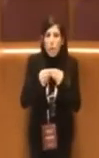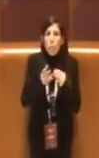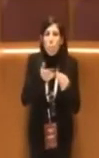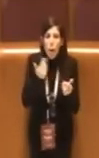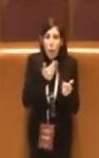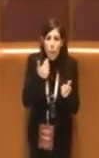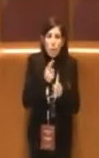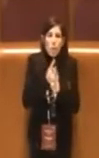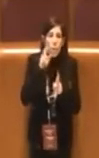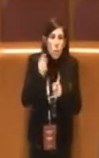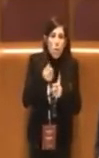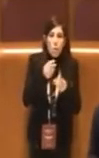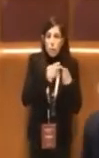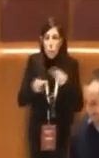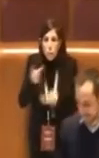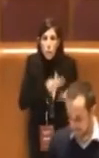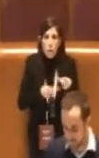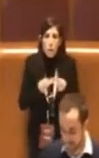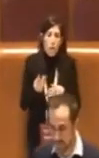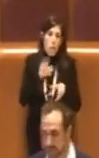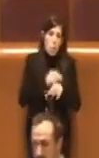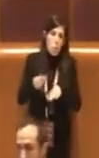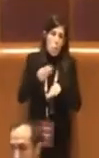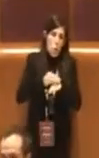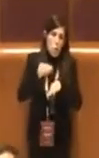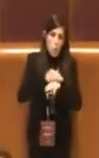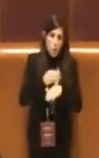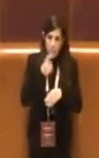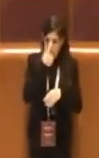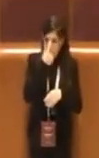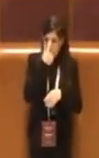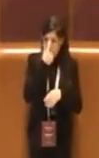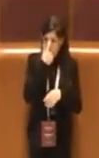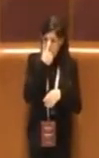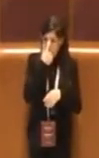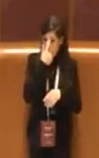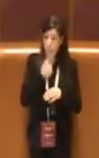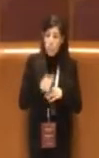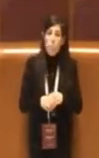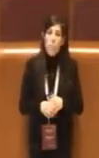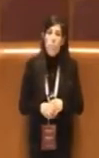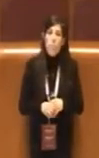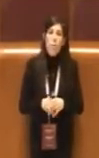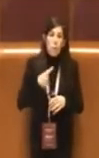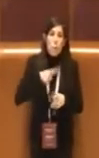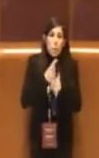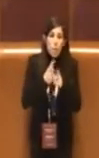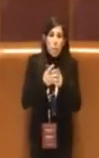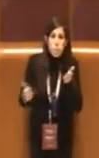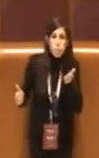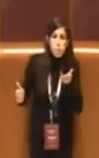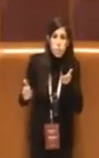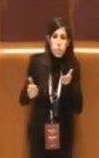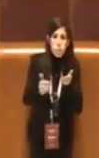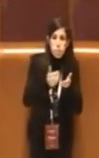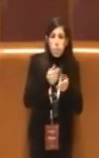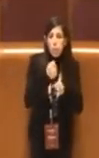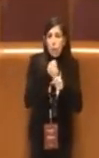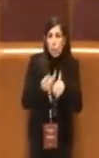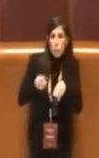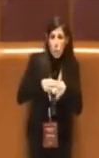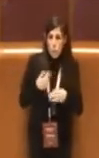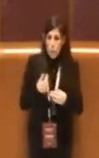stata verificata, ma non era stata di fatto ratificata per essere portata a corredo nella discussione